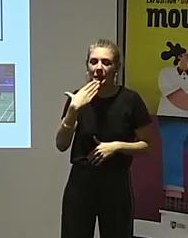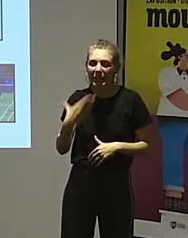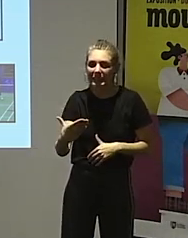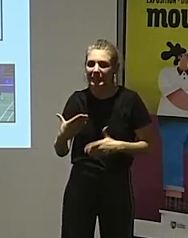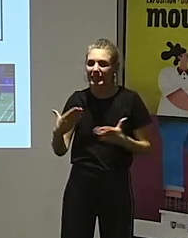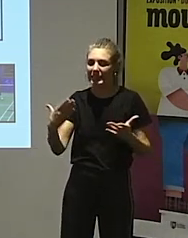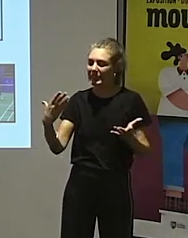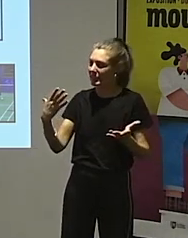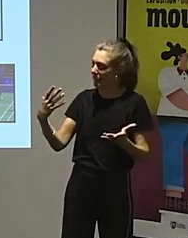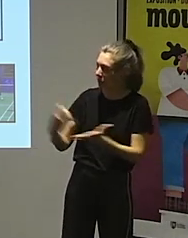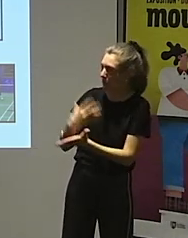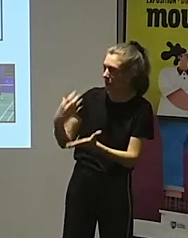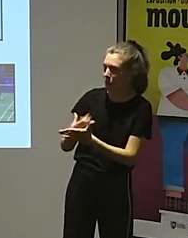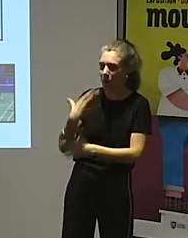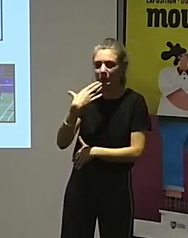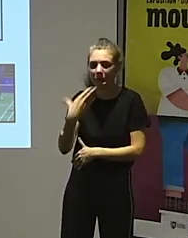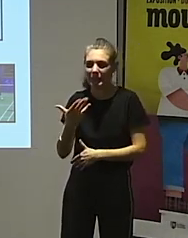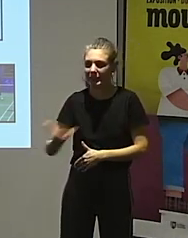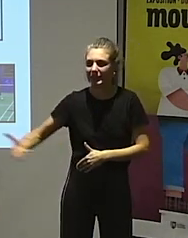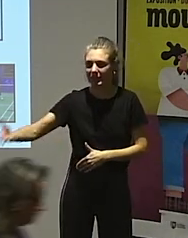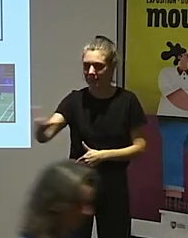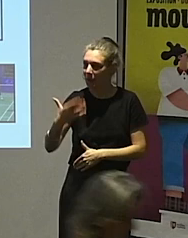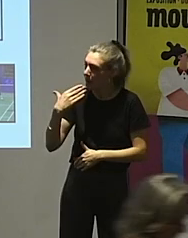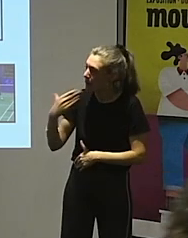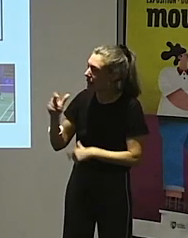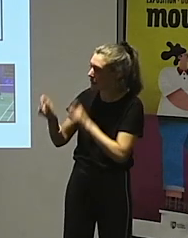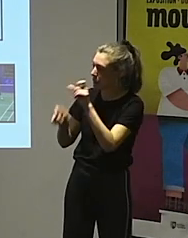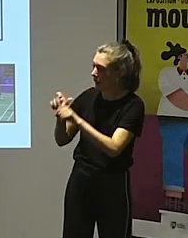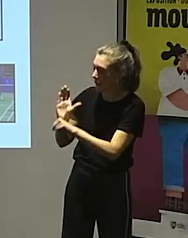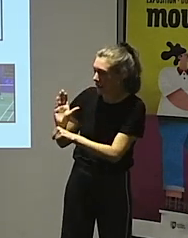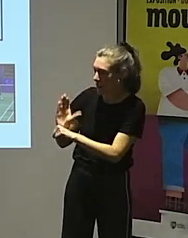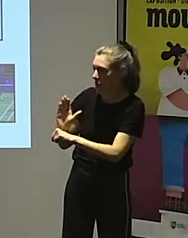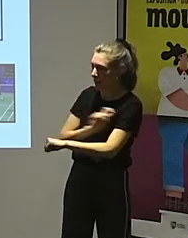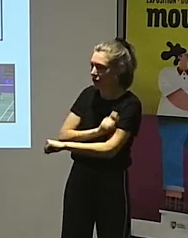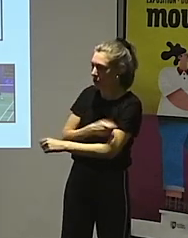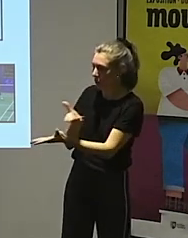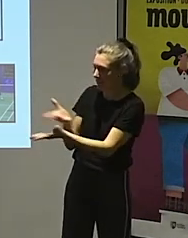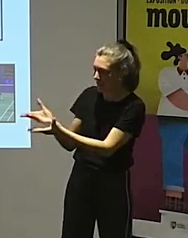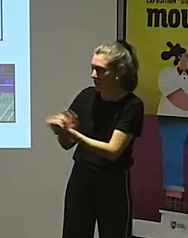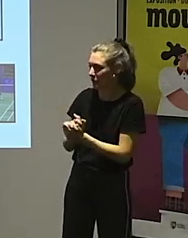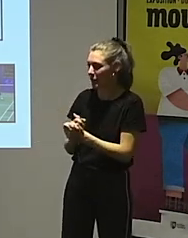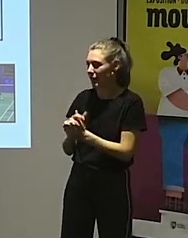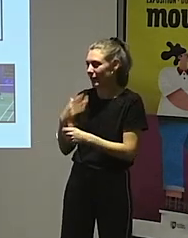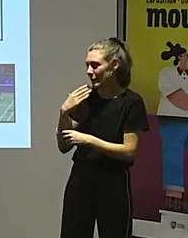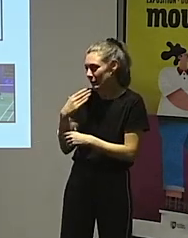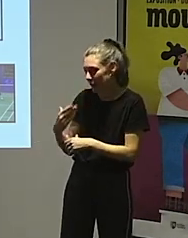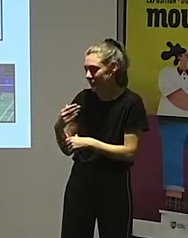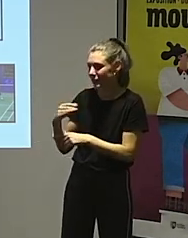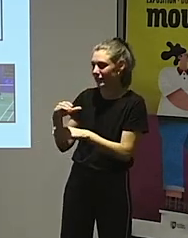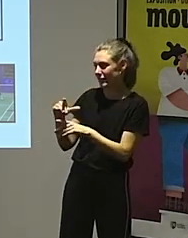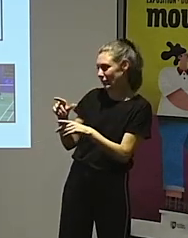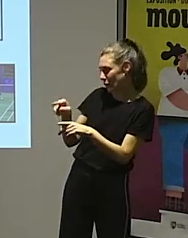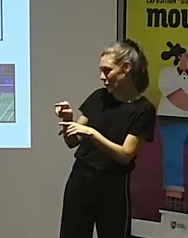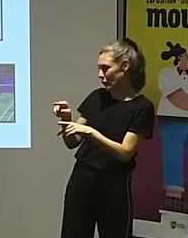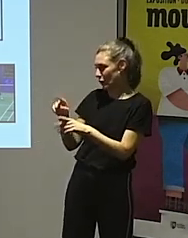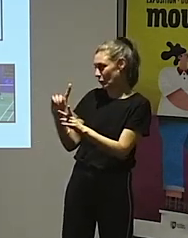Donc moi, je remercie encore en tout cas tous les sportifs qui ont témoigné. Merci à Geoffroy et merci à vous